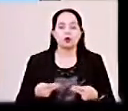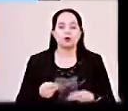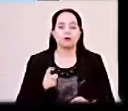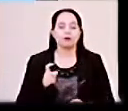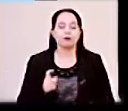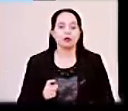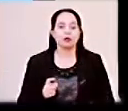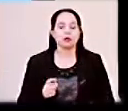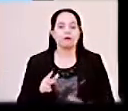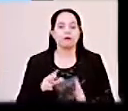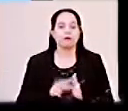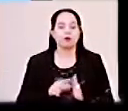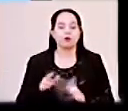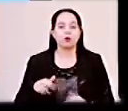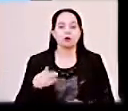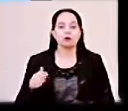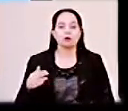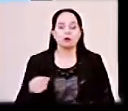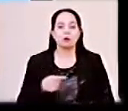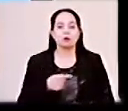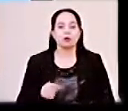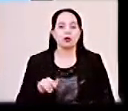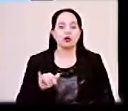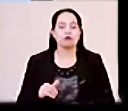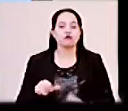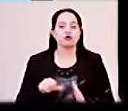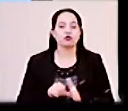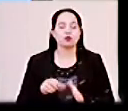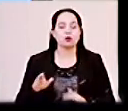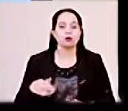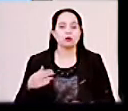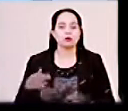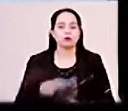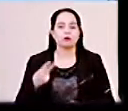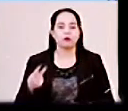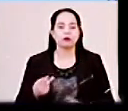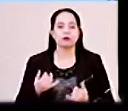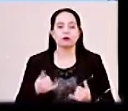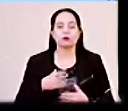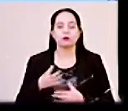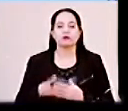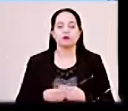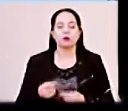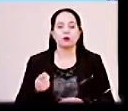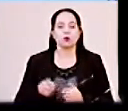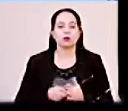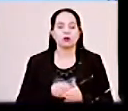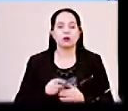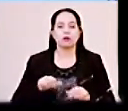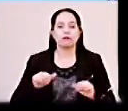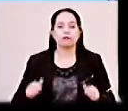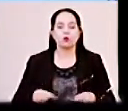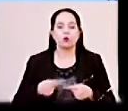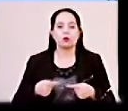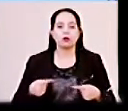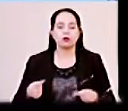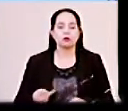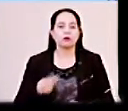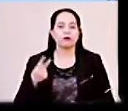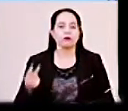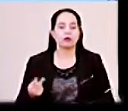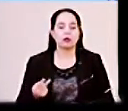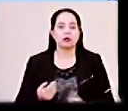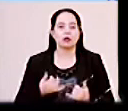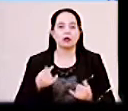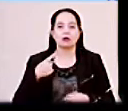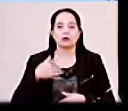x в восьмой степени минус y в шестой степени. Сегодня мы с вами узнали формулу разности квадратов.